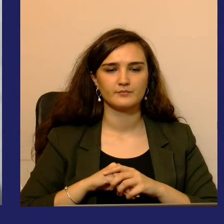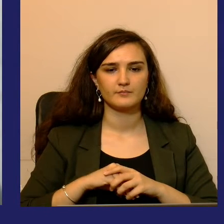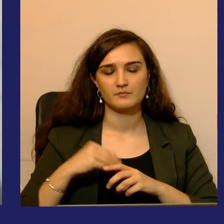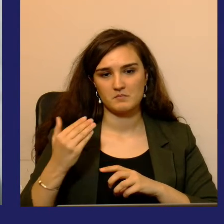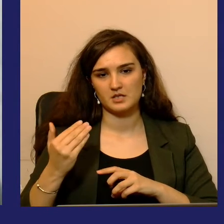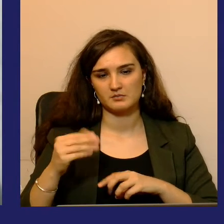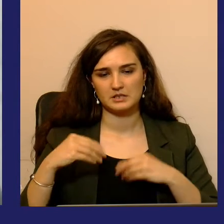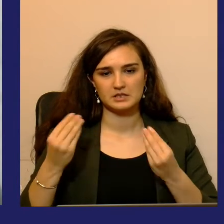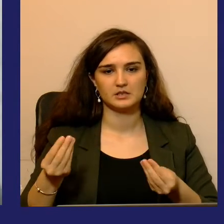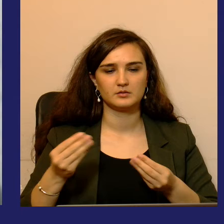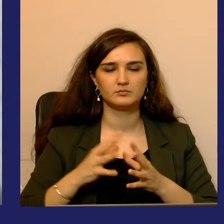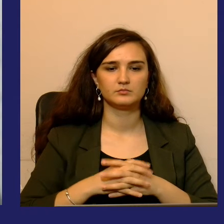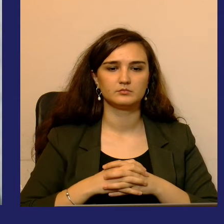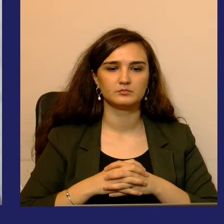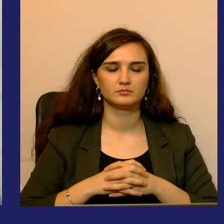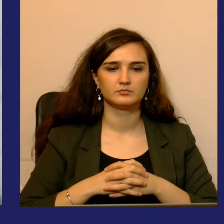მათ მიეცეთ